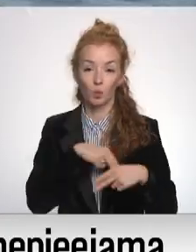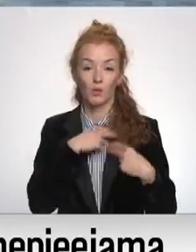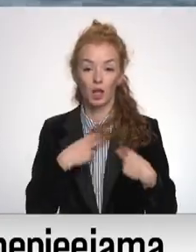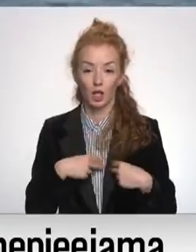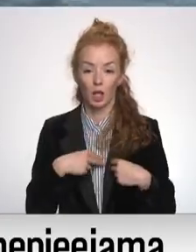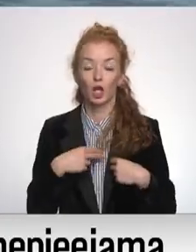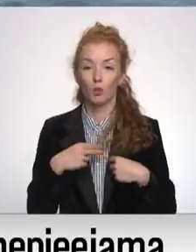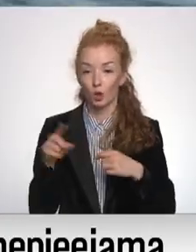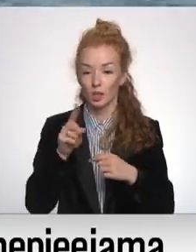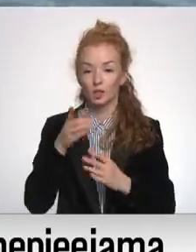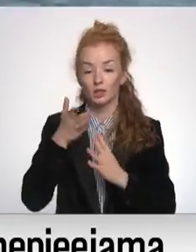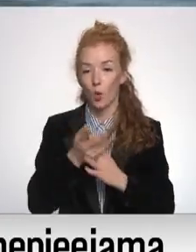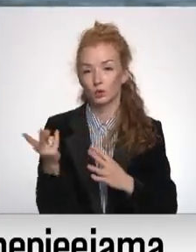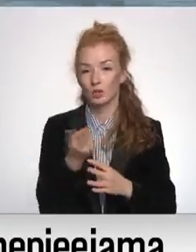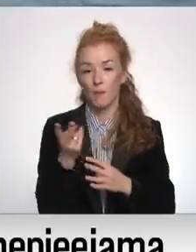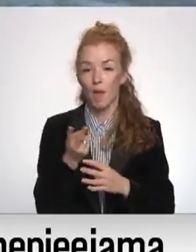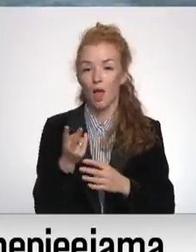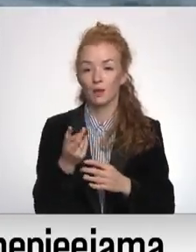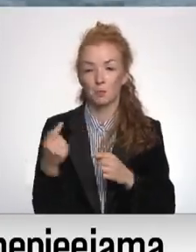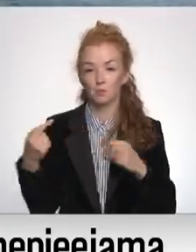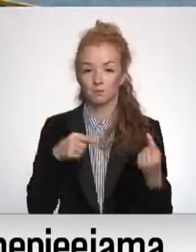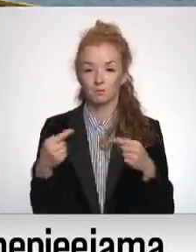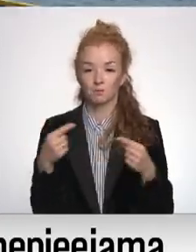izskan savstarpējās pretenzijas.